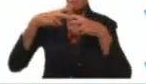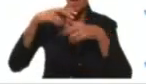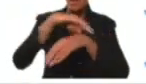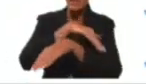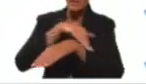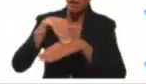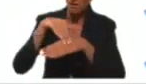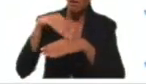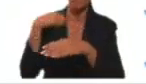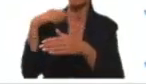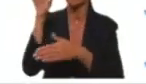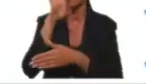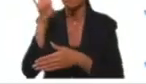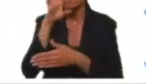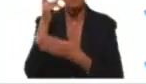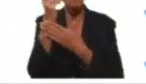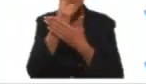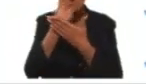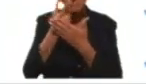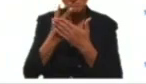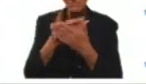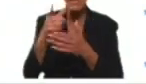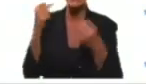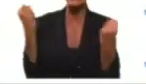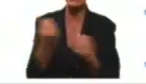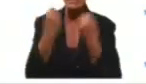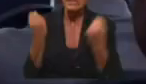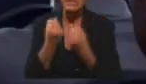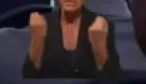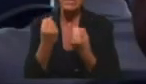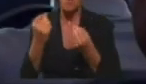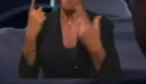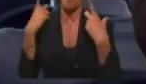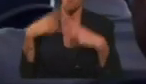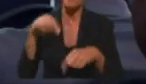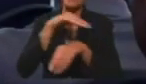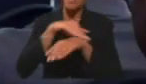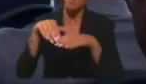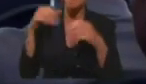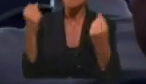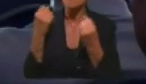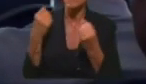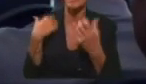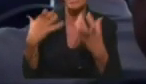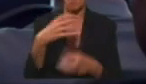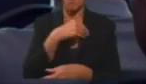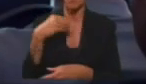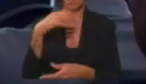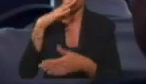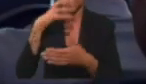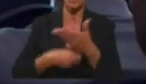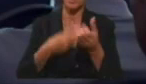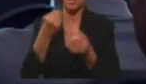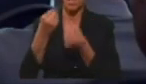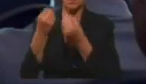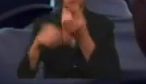zagraniczne, tak, i tam dosyć często osoby z zagranicy starają się skorzystać z transportu publicznego w Polsce. No, w związku z